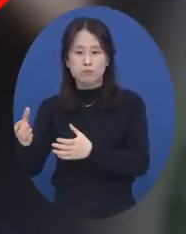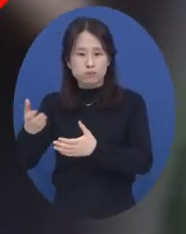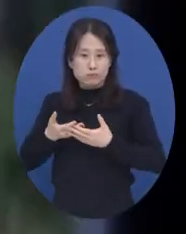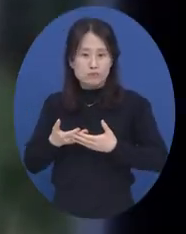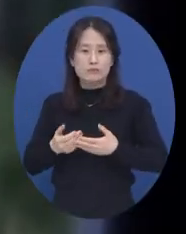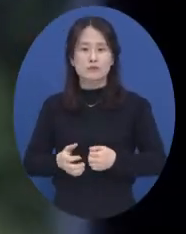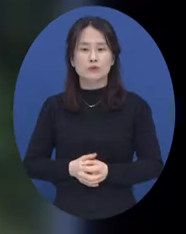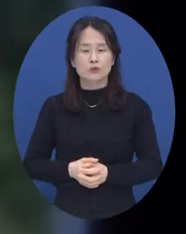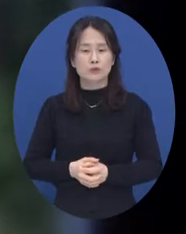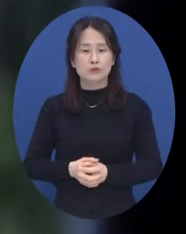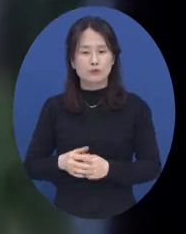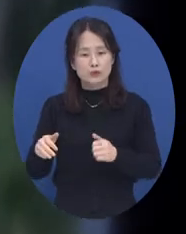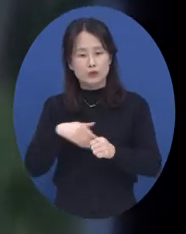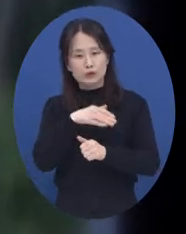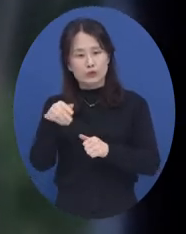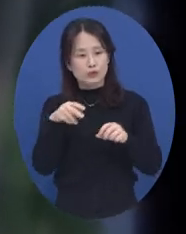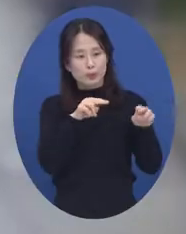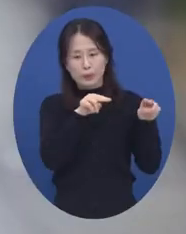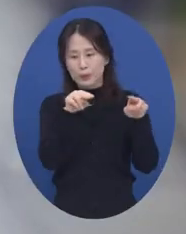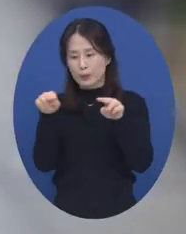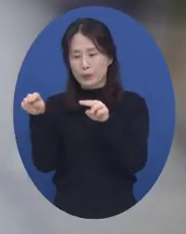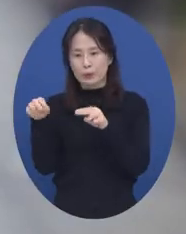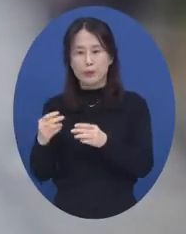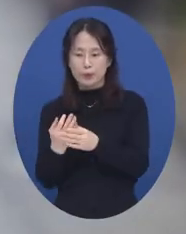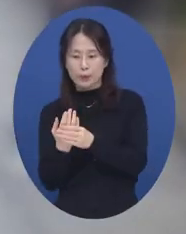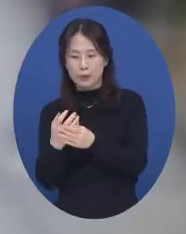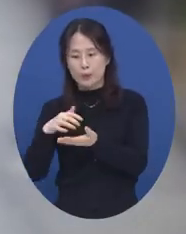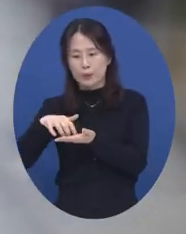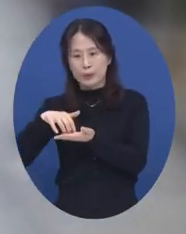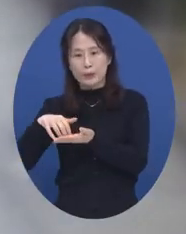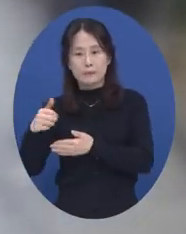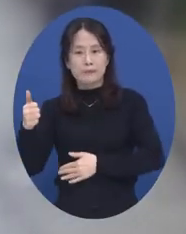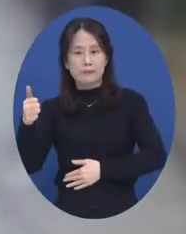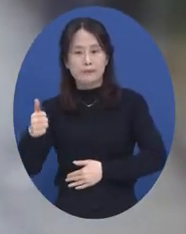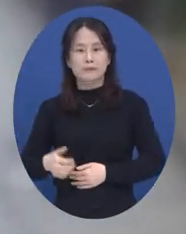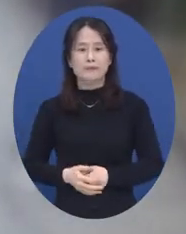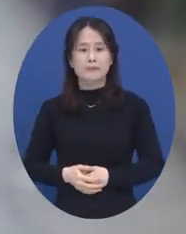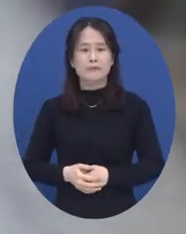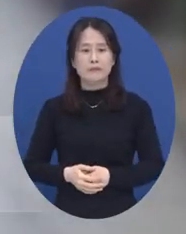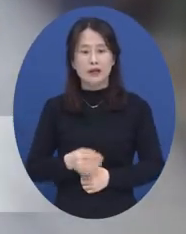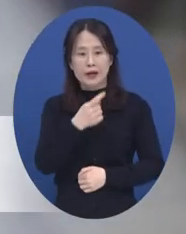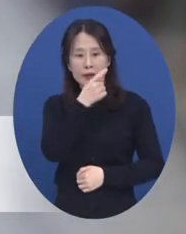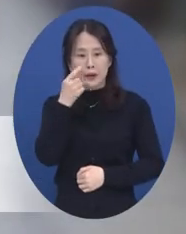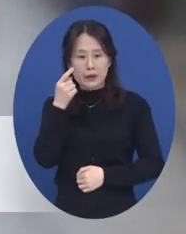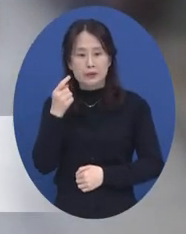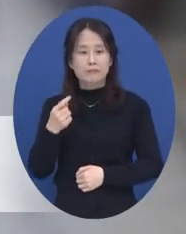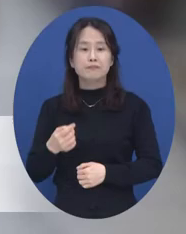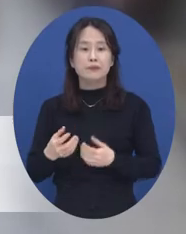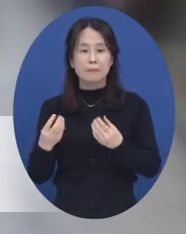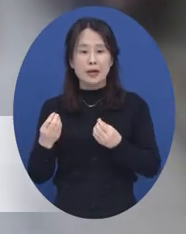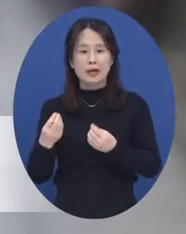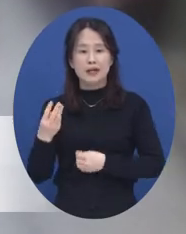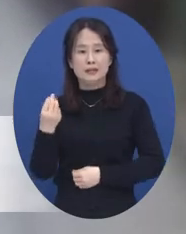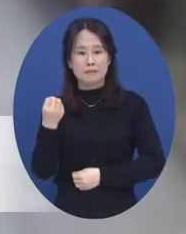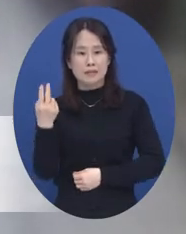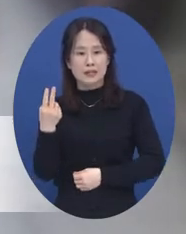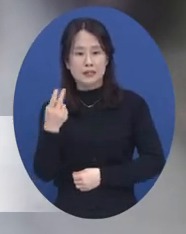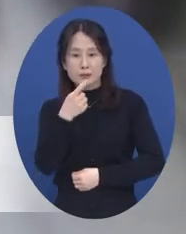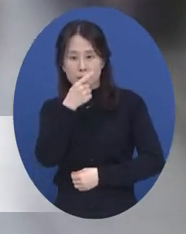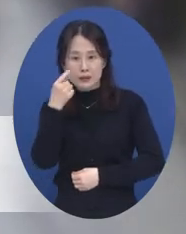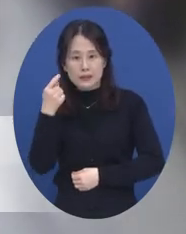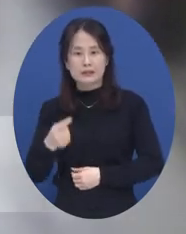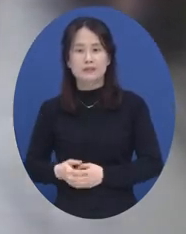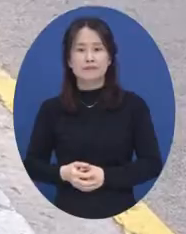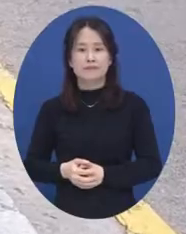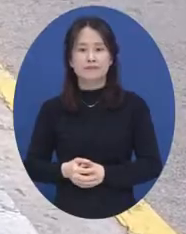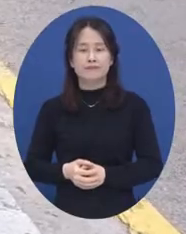건넵니다. 연이어 주위를 힐끔힐끔 살피며 돈을 세는 이 남성. 현금 확인하고 3만 2천